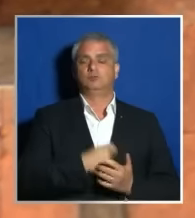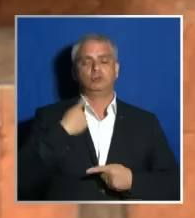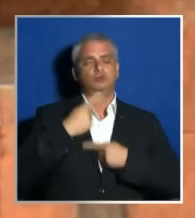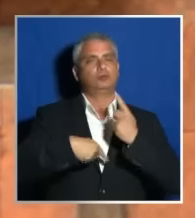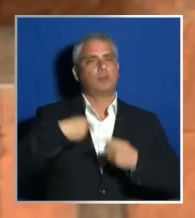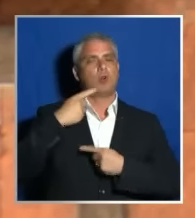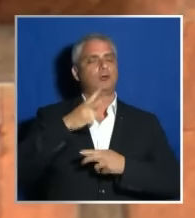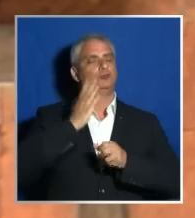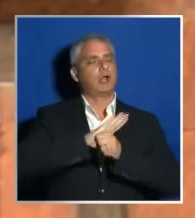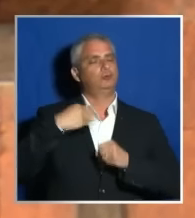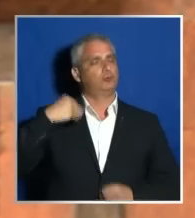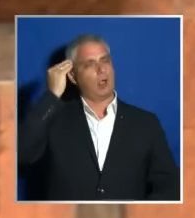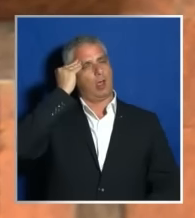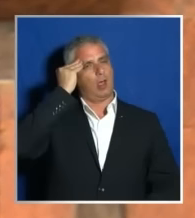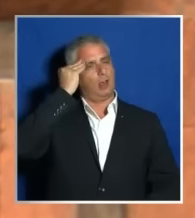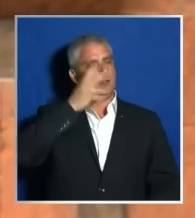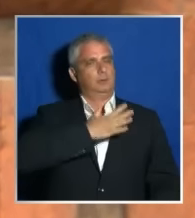כשמורשת השואה על כתפיו.